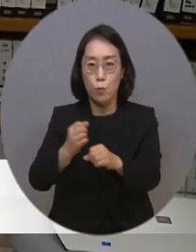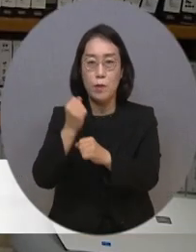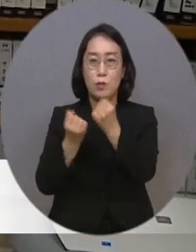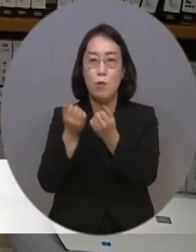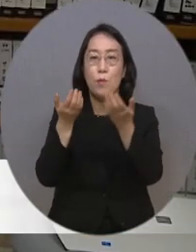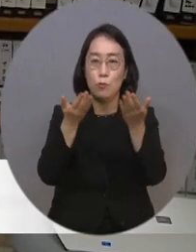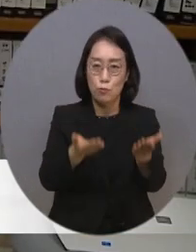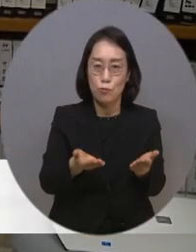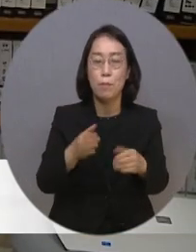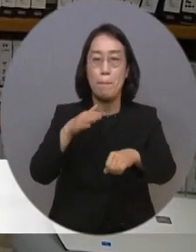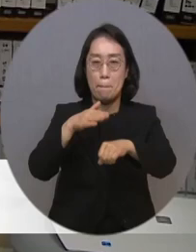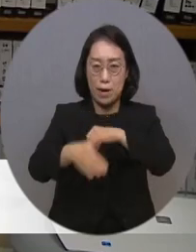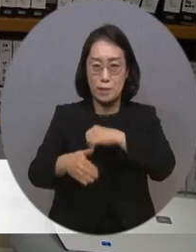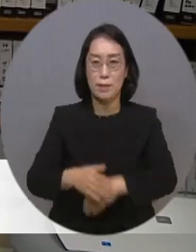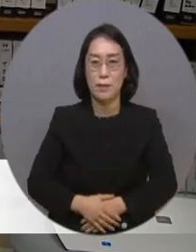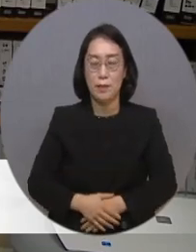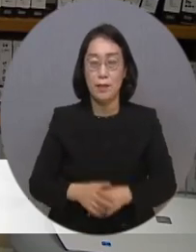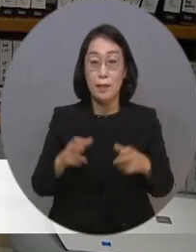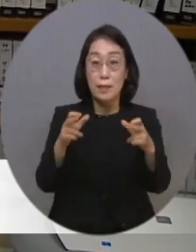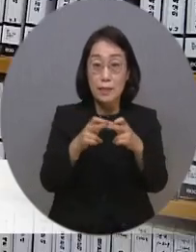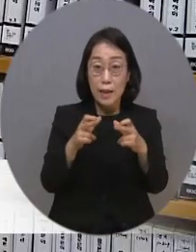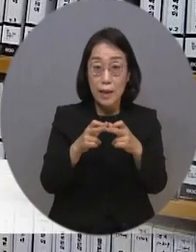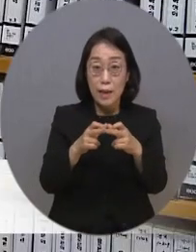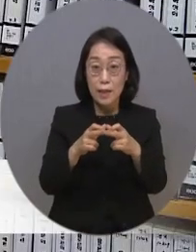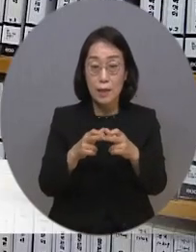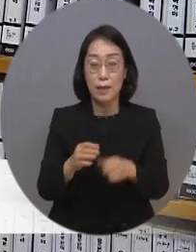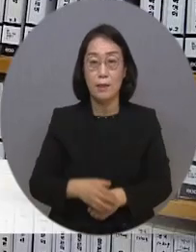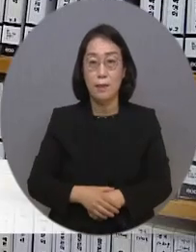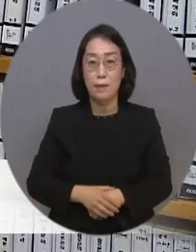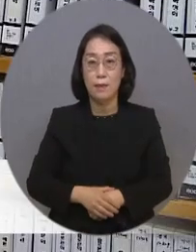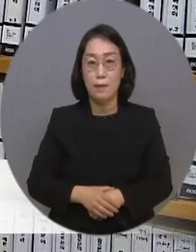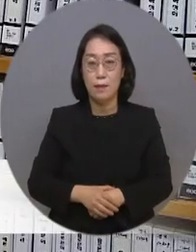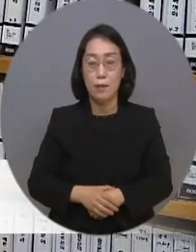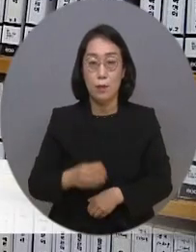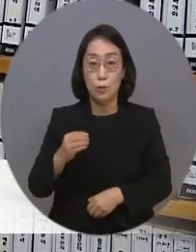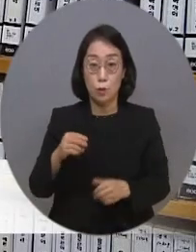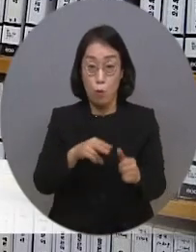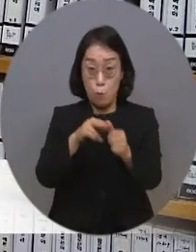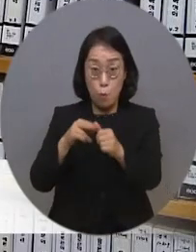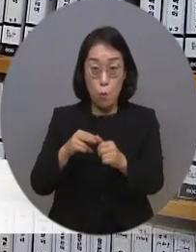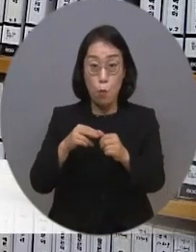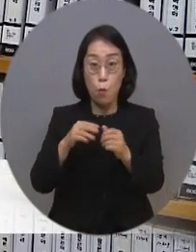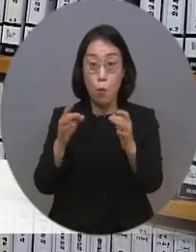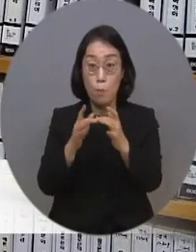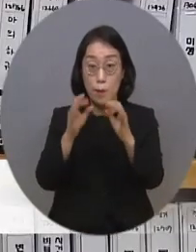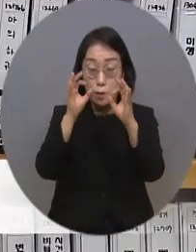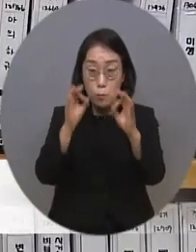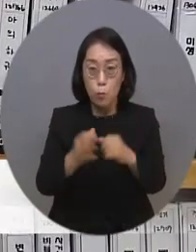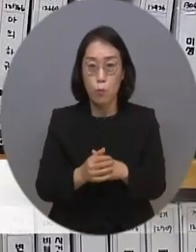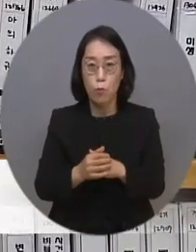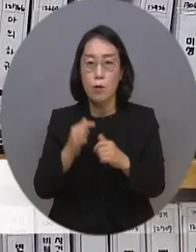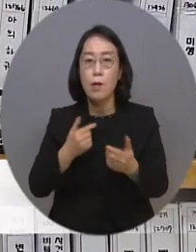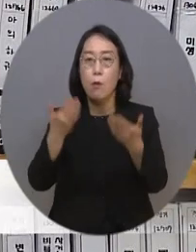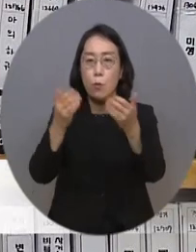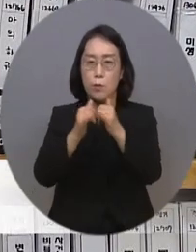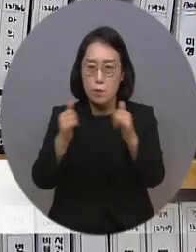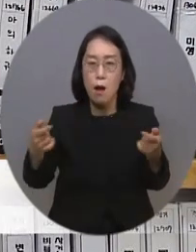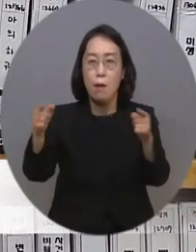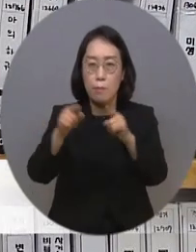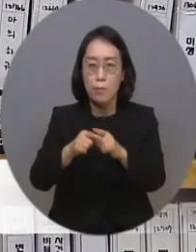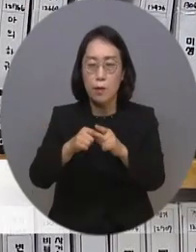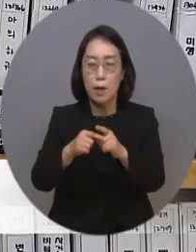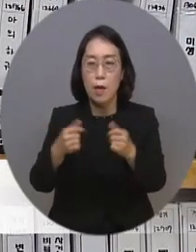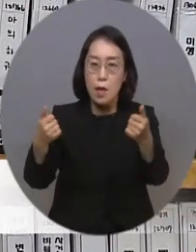것입니다. 장애인 정보 누리터는 지난 2009년부터 자원봉사자와 함께 시각장애인을 위한 대면